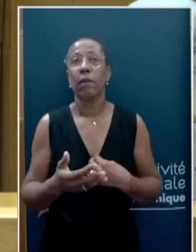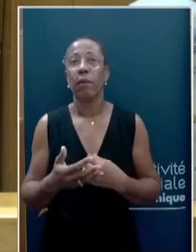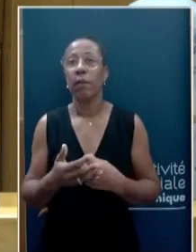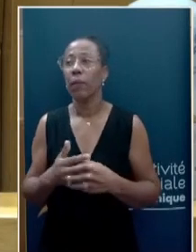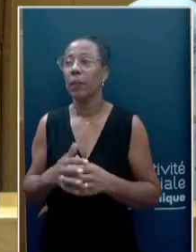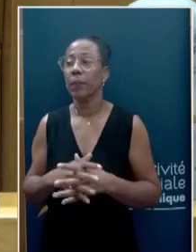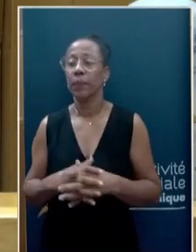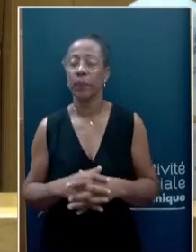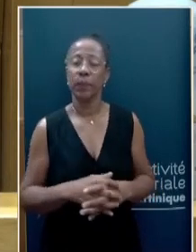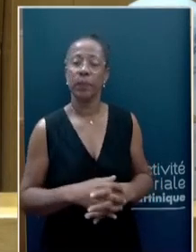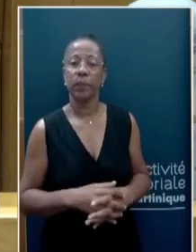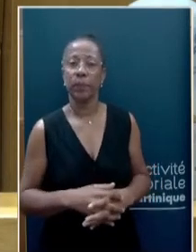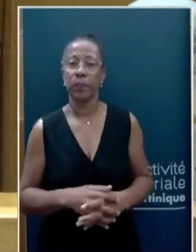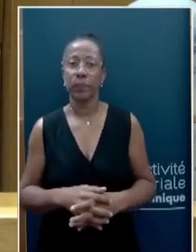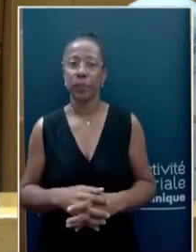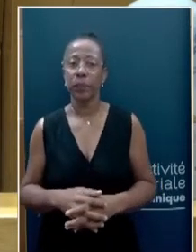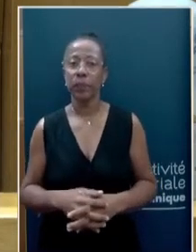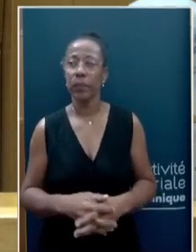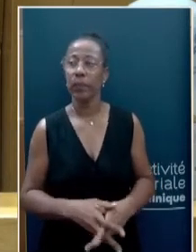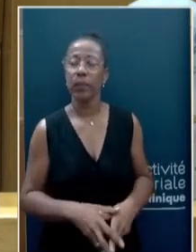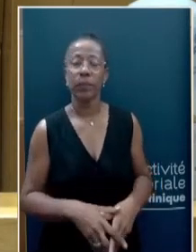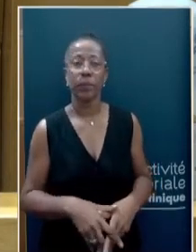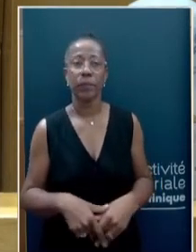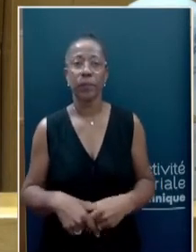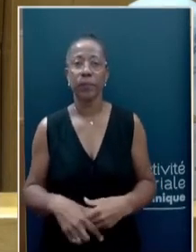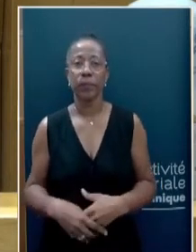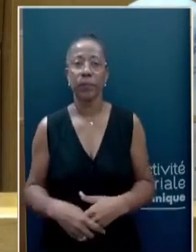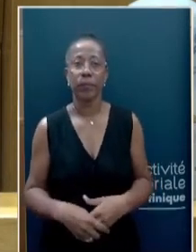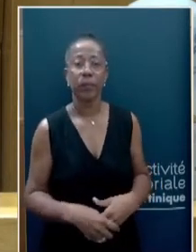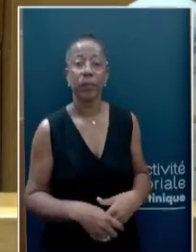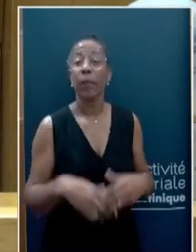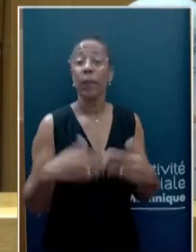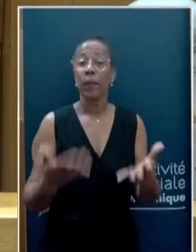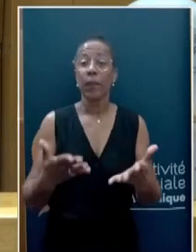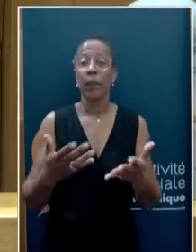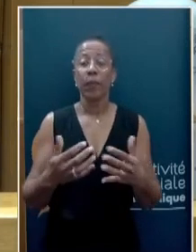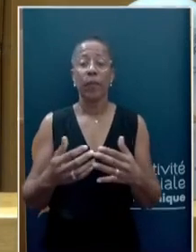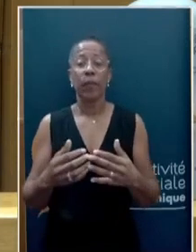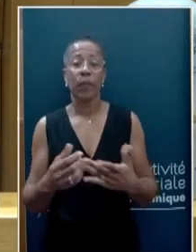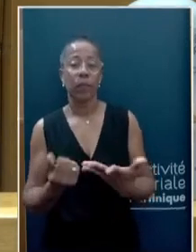précisément aux dépenses. Alors, l'exercice a été très habile.